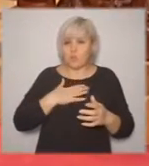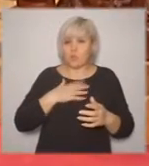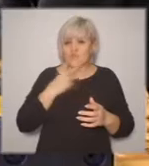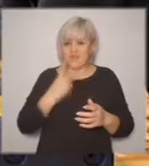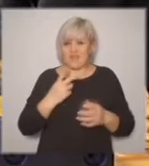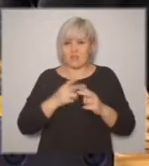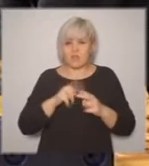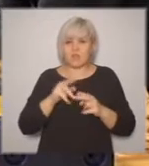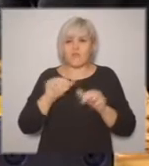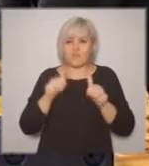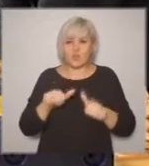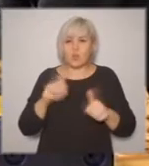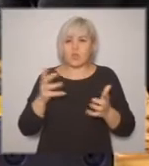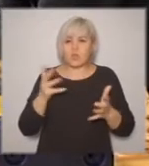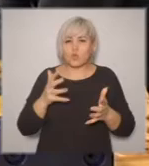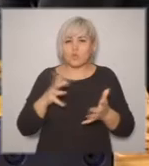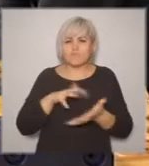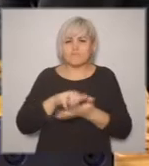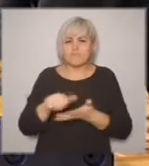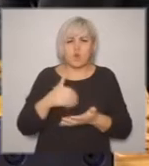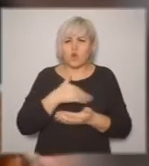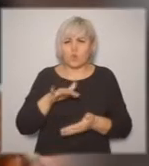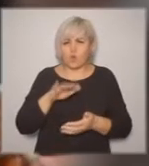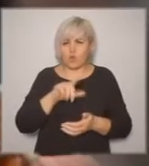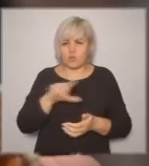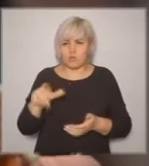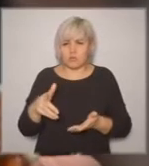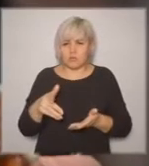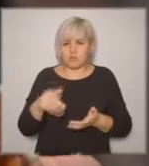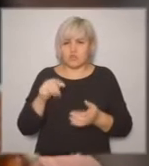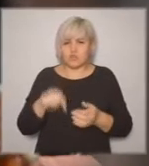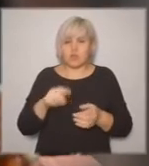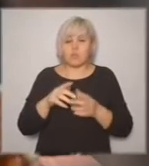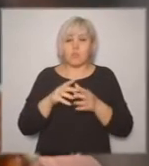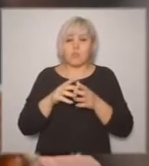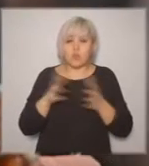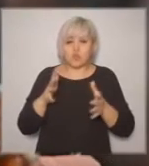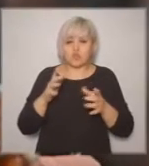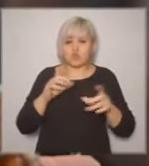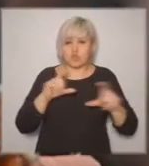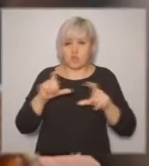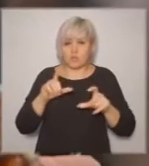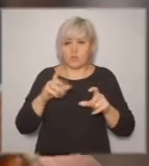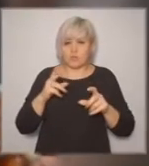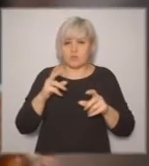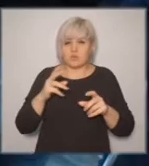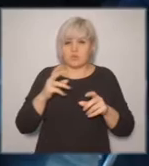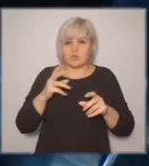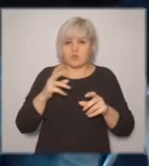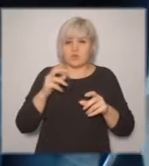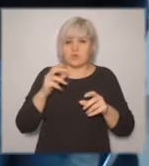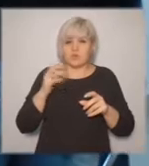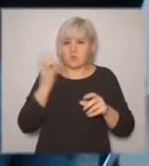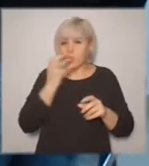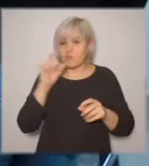и слона, и коня, то тогда никаких ограничений не будет. То есть конь, ну, на мой